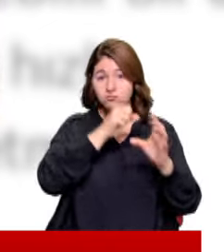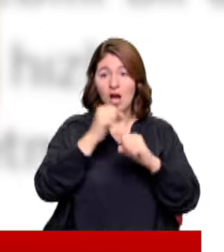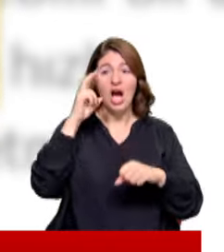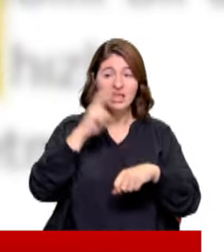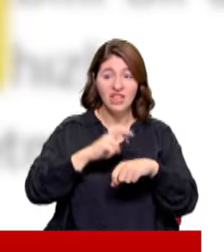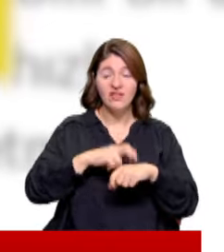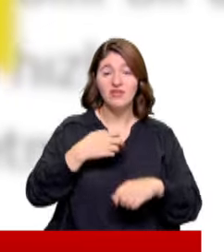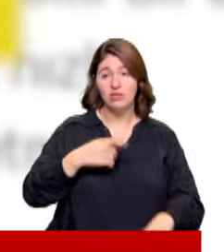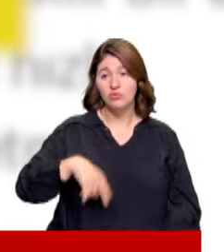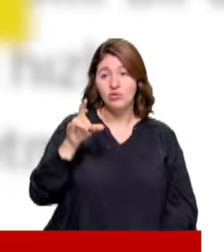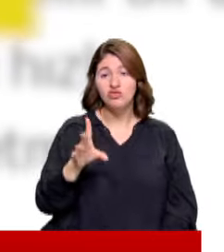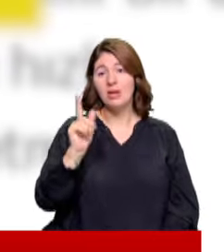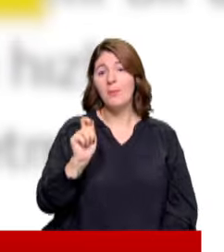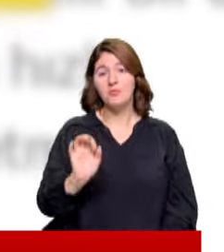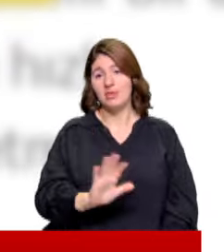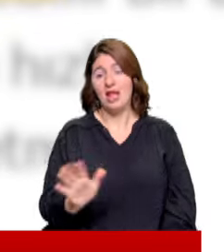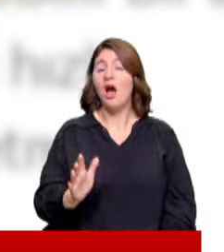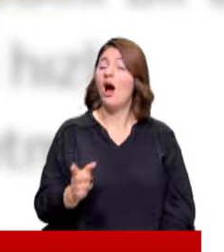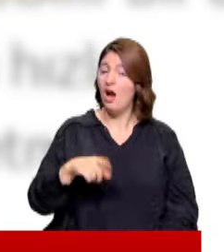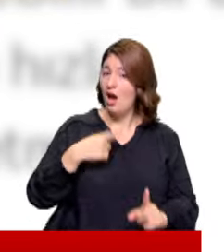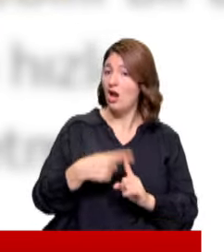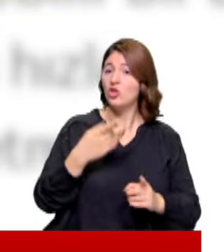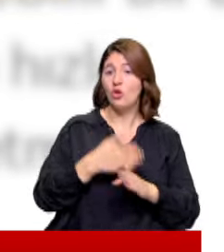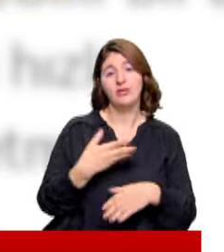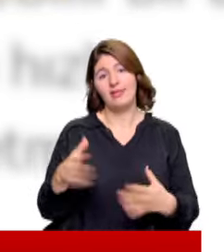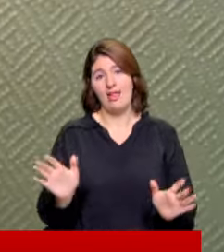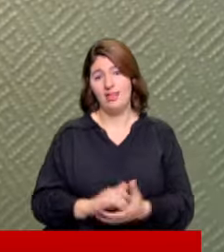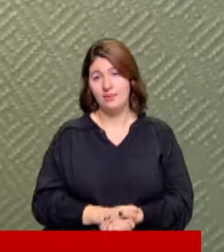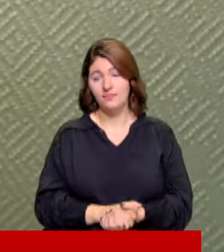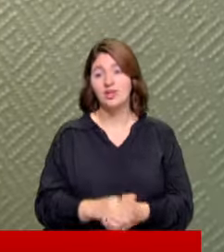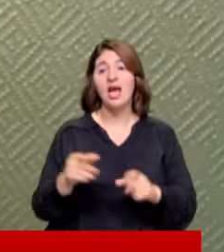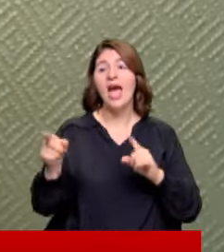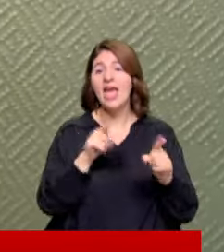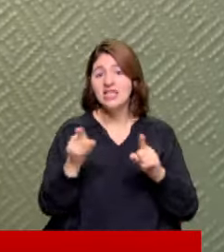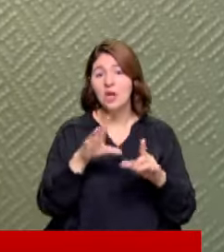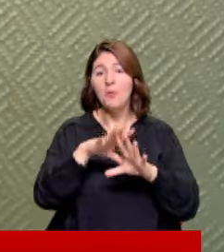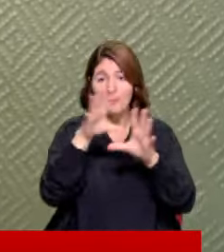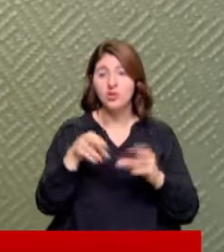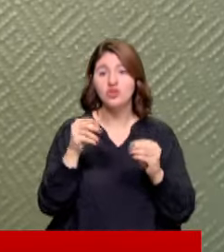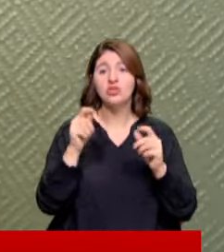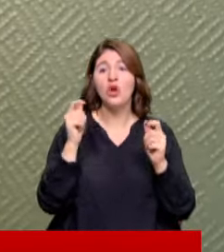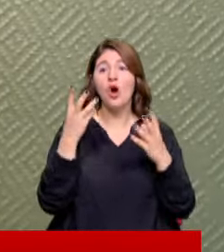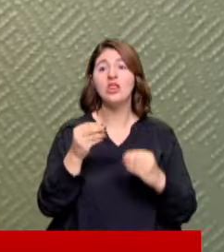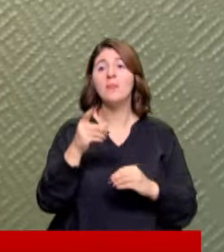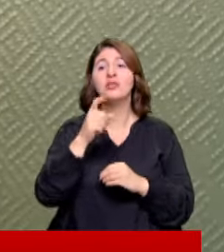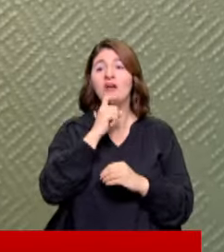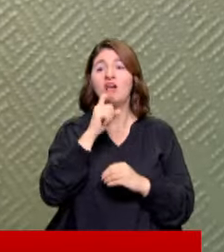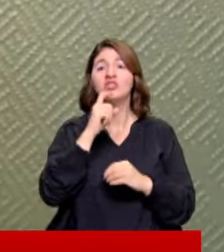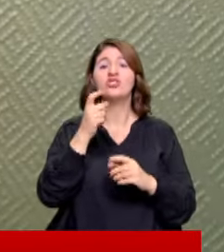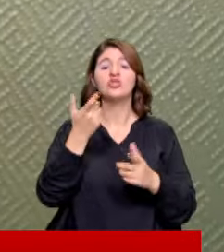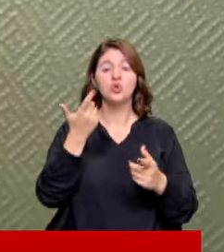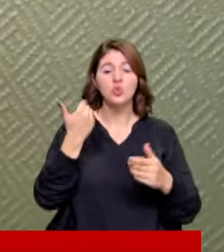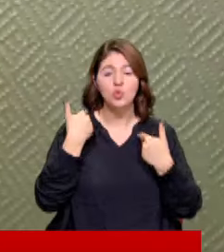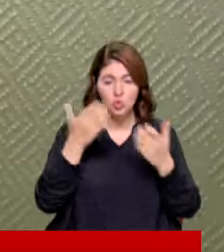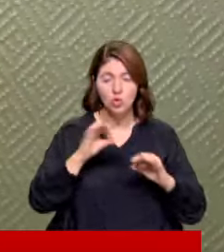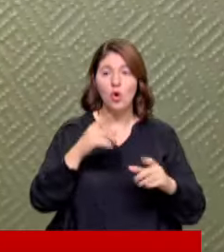ve gündemimizden çıkarmak mümkün değildir. Ayrıca doğru da değildir. Her ikisi de bütün işlenen yanlış işlerin,